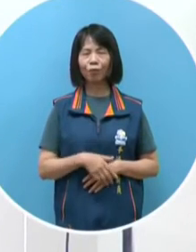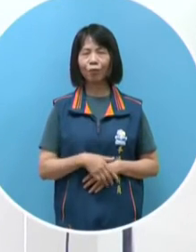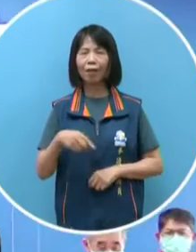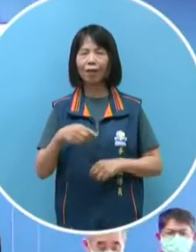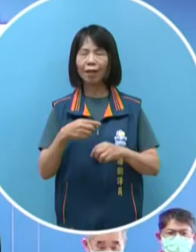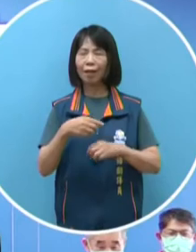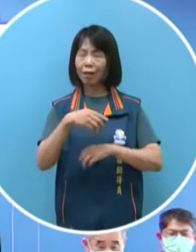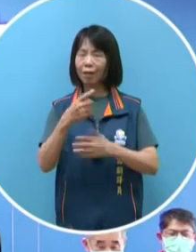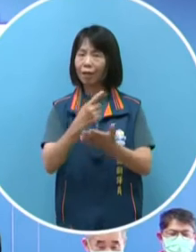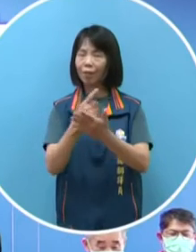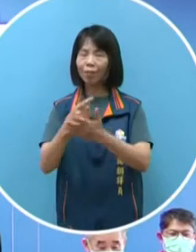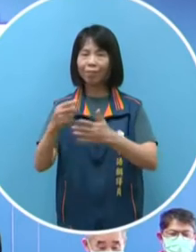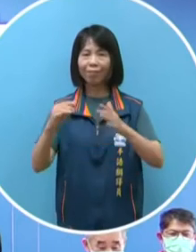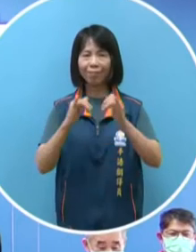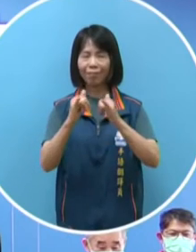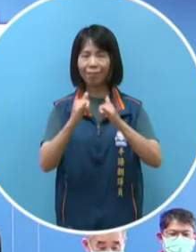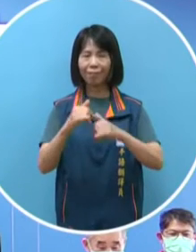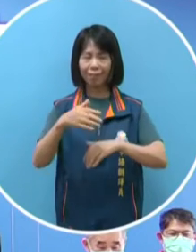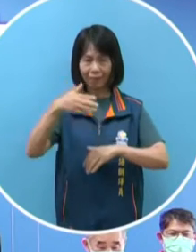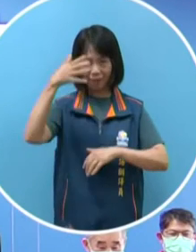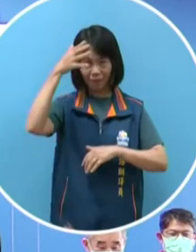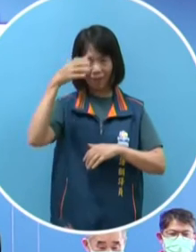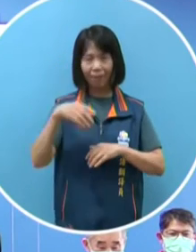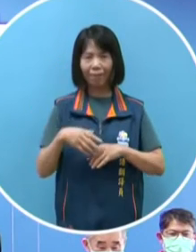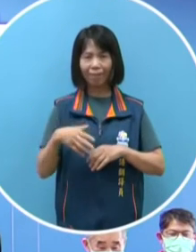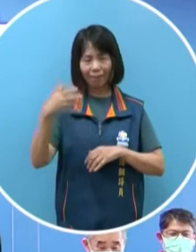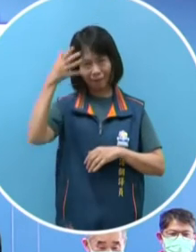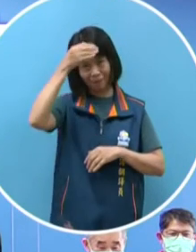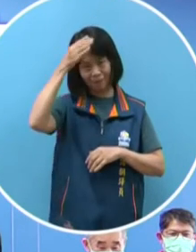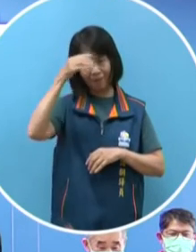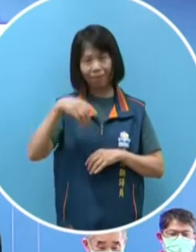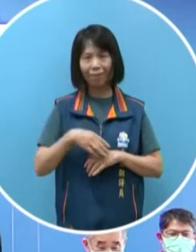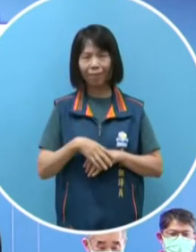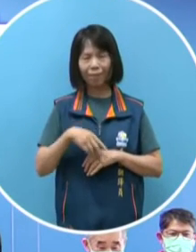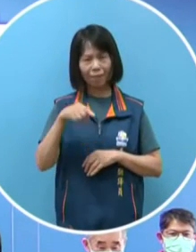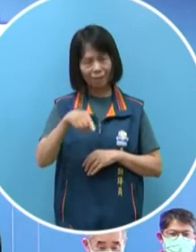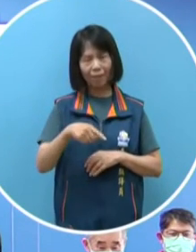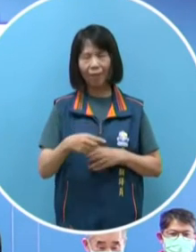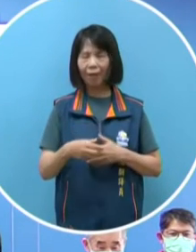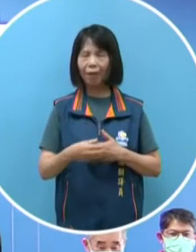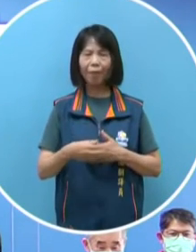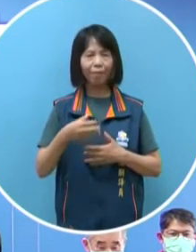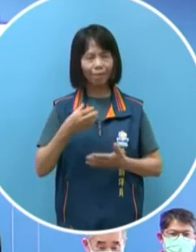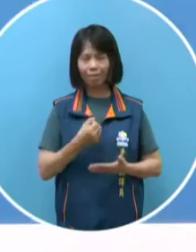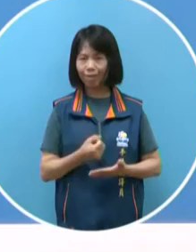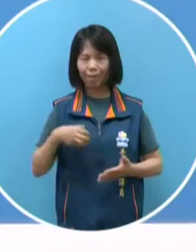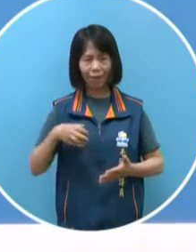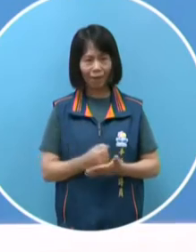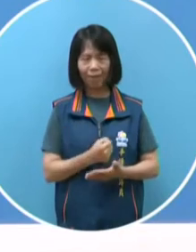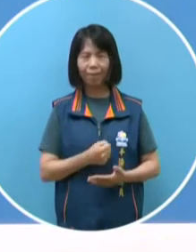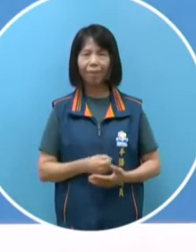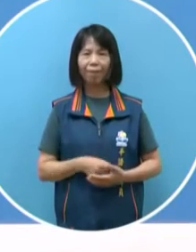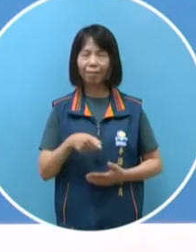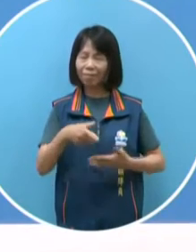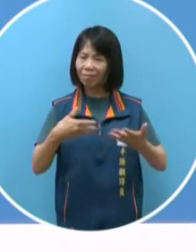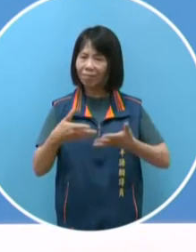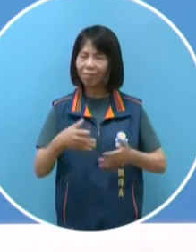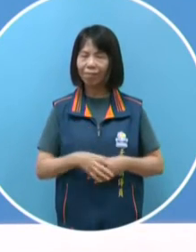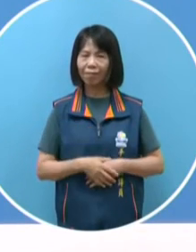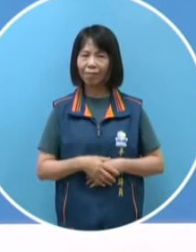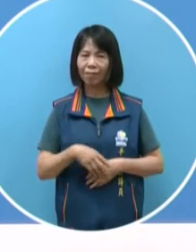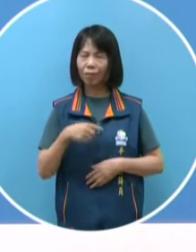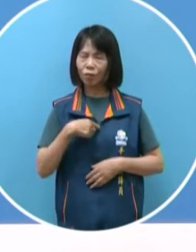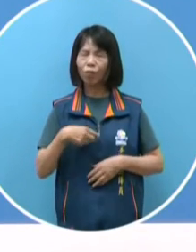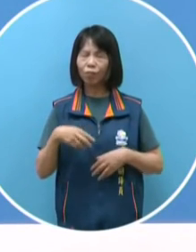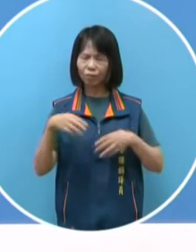疫苗，才不会造成乡亲为了施打疫苗而产生的乱象。 但是我想我们悉